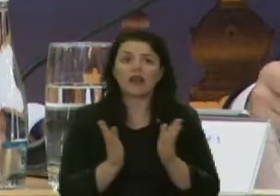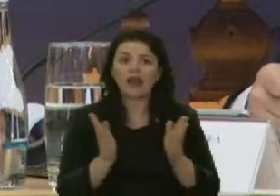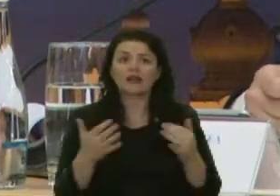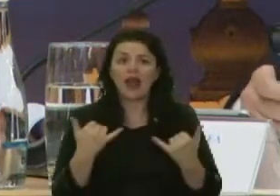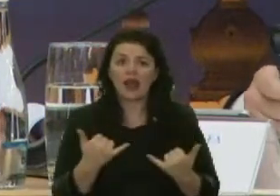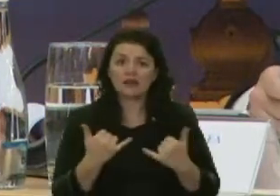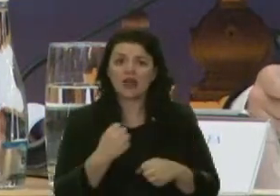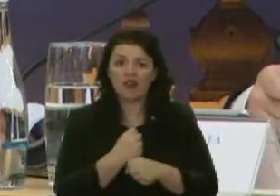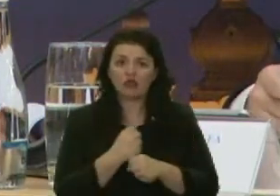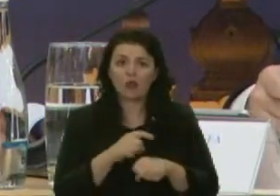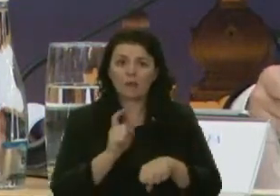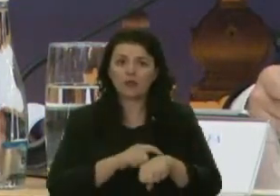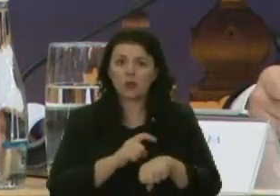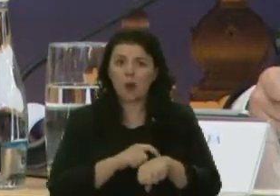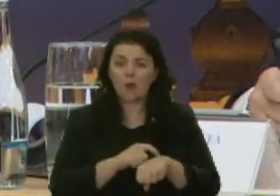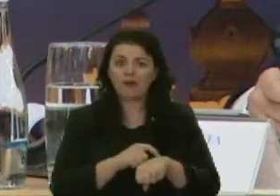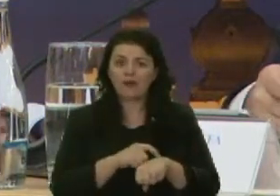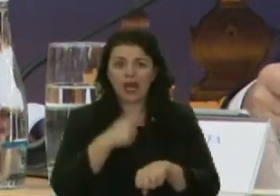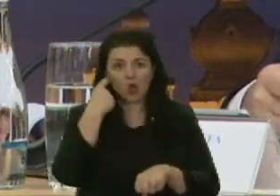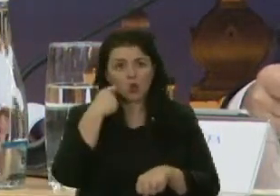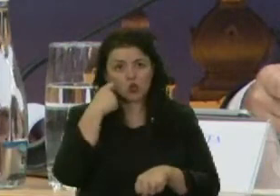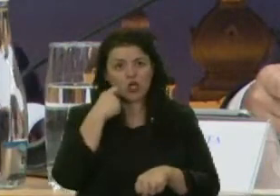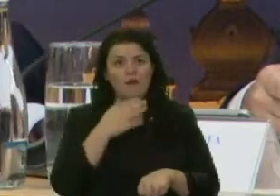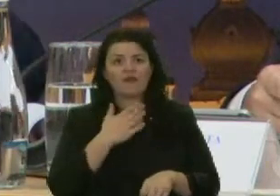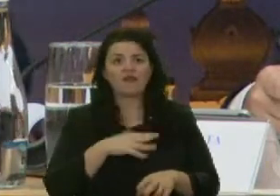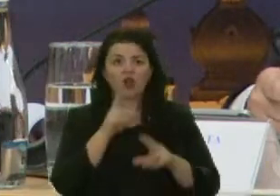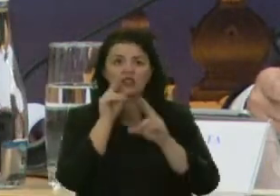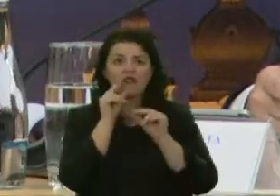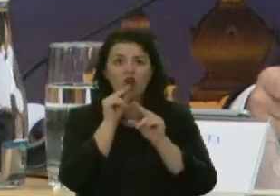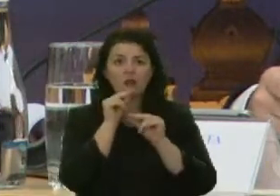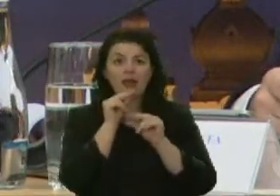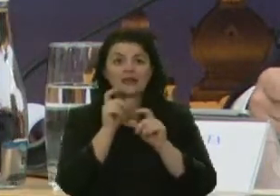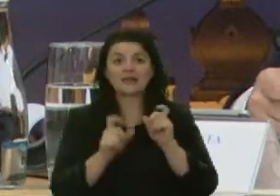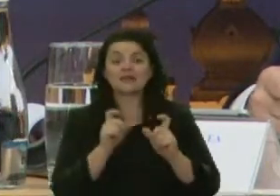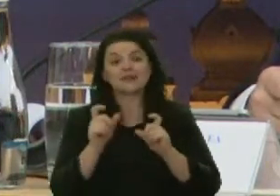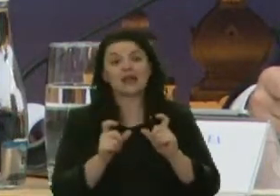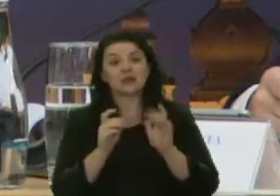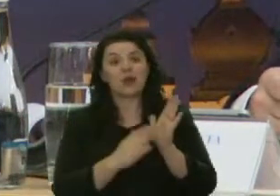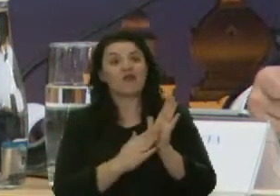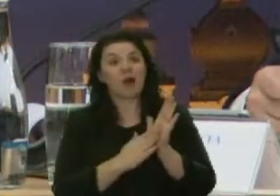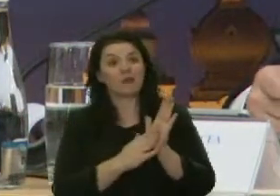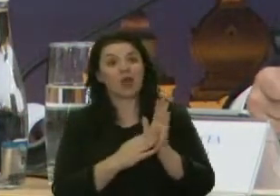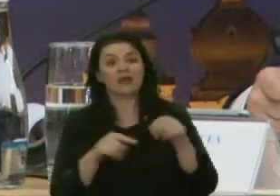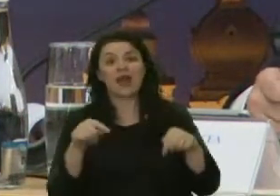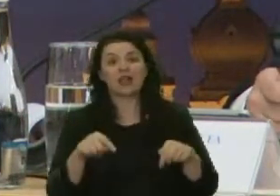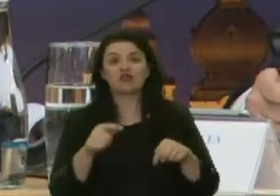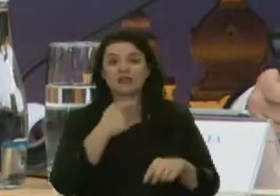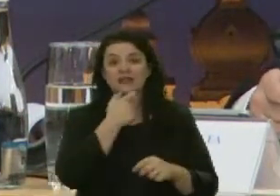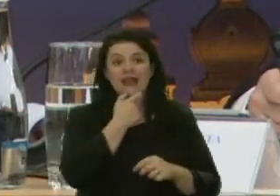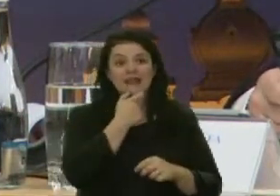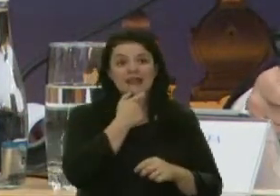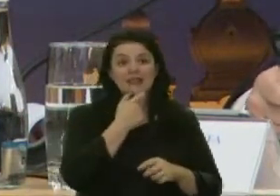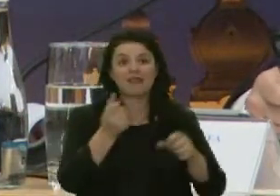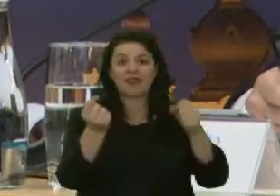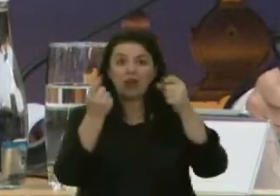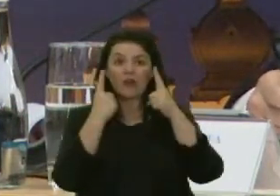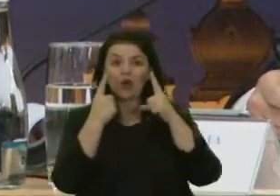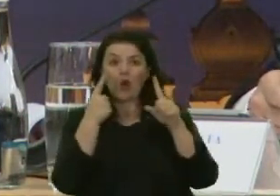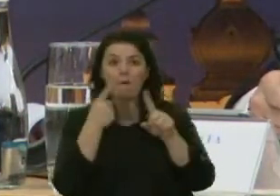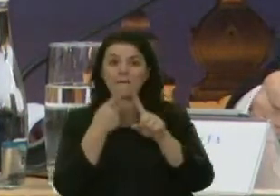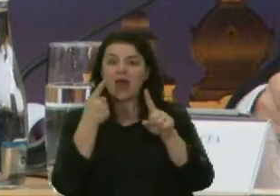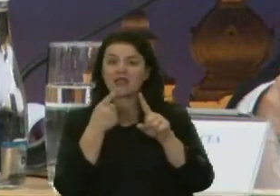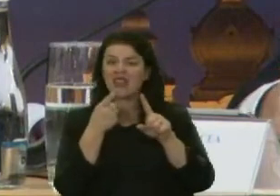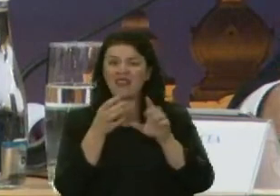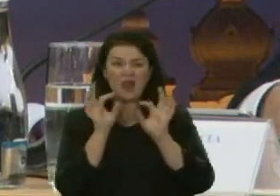întâmplă în acest moment la la Cluj aș mai vrea să vă vorbesc despre faptul că în acest an se mai finalizează un obiectiv